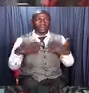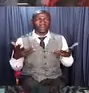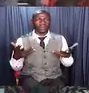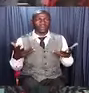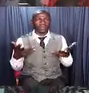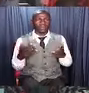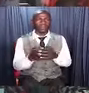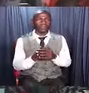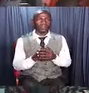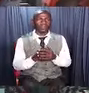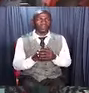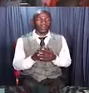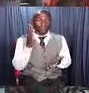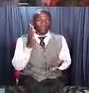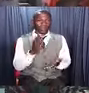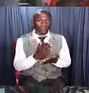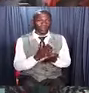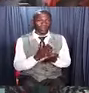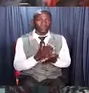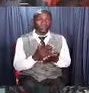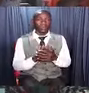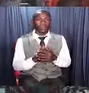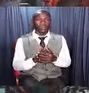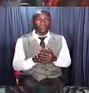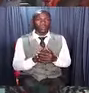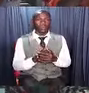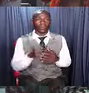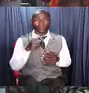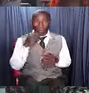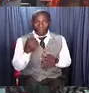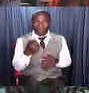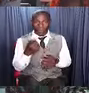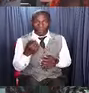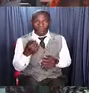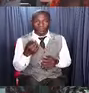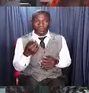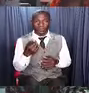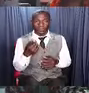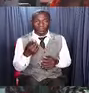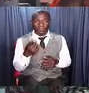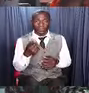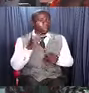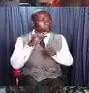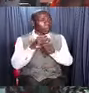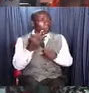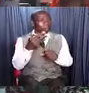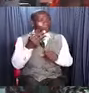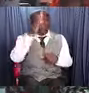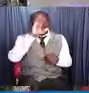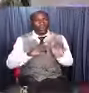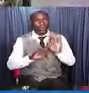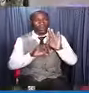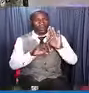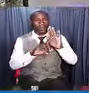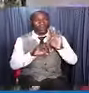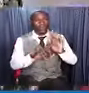Hallelujah. Hallelujah. Kabisa. That is it. Kwa hivyo, therefore, kazi ya Mungu kujidhihirisha kwako na